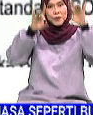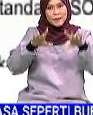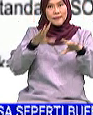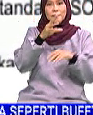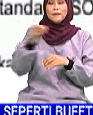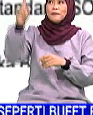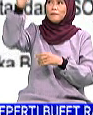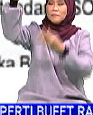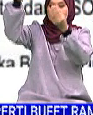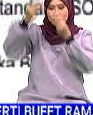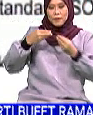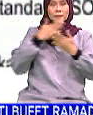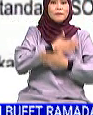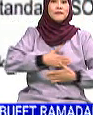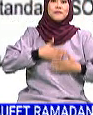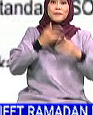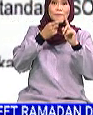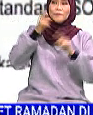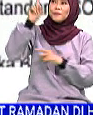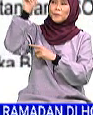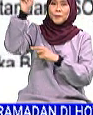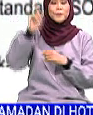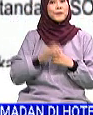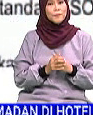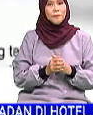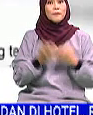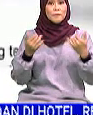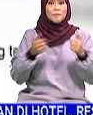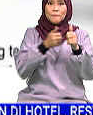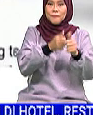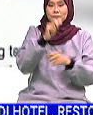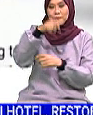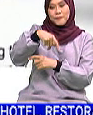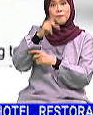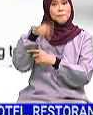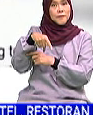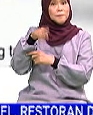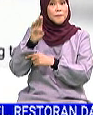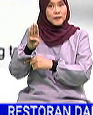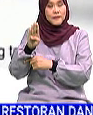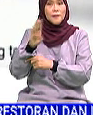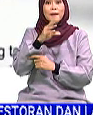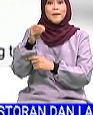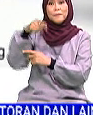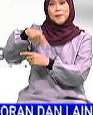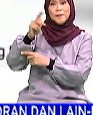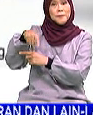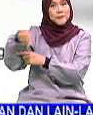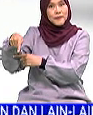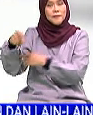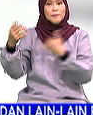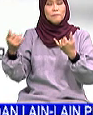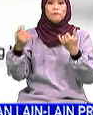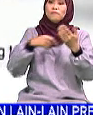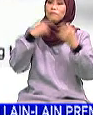serta nikmat yang telah dikurniakan Allah ekoran pelaksanaan perintah kawalan pergerakan bersyarat dan pemulihan penghancuran